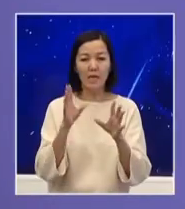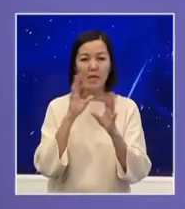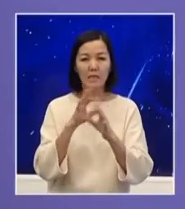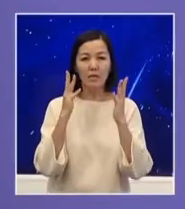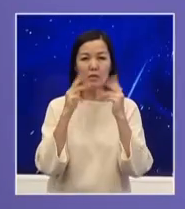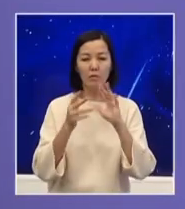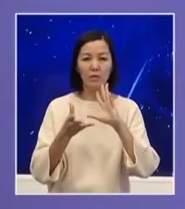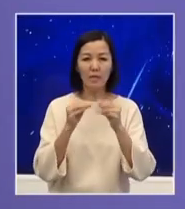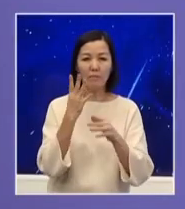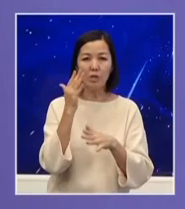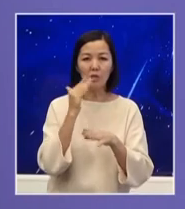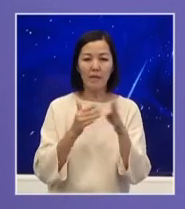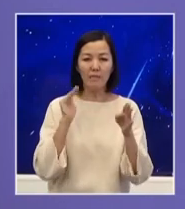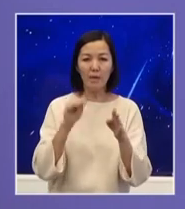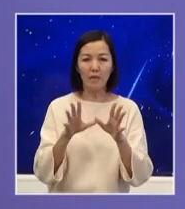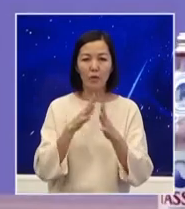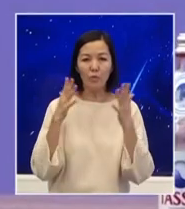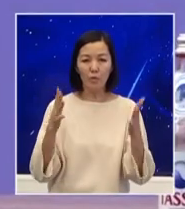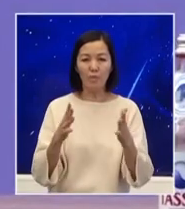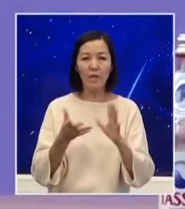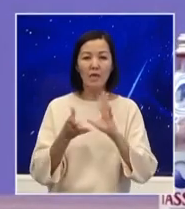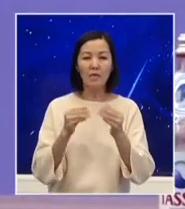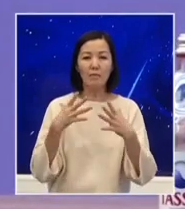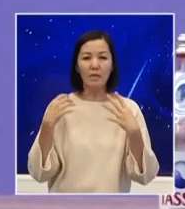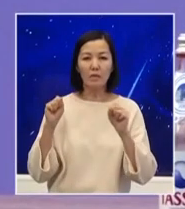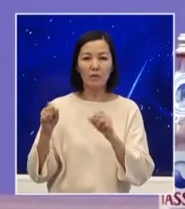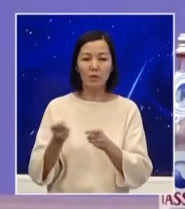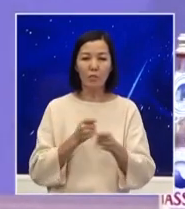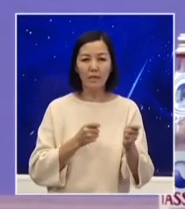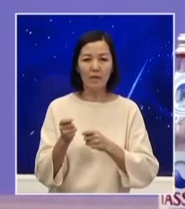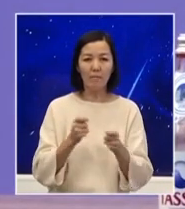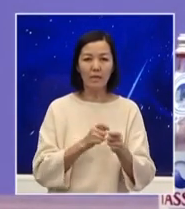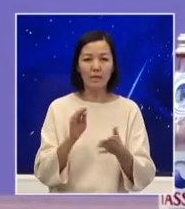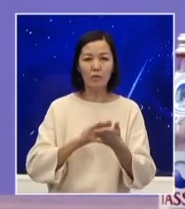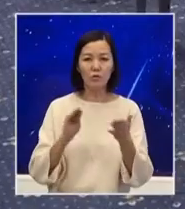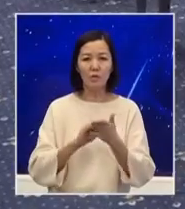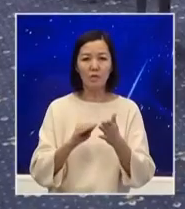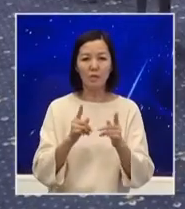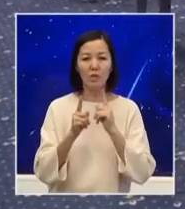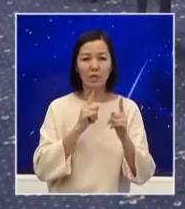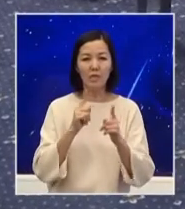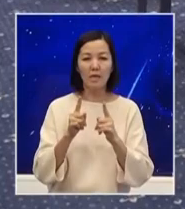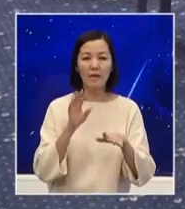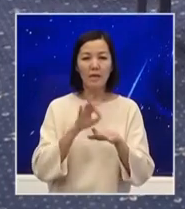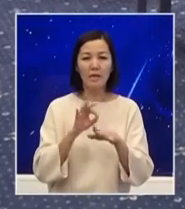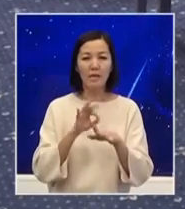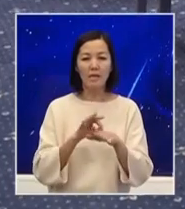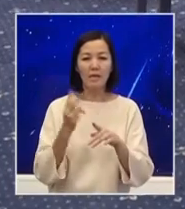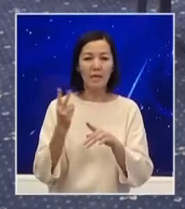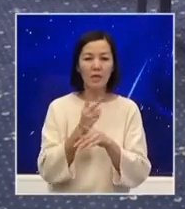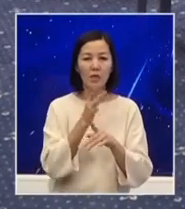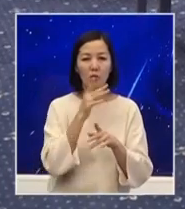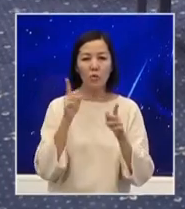саны 5500-ға дейін көбеймек. Жалпы денсаулық сақтау басқармасының басшысы бақ өкілдерімен өткен жиында коронавирустың